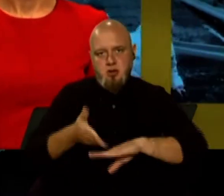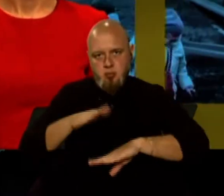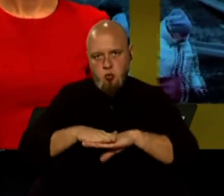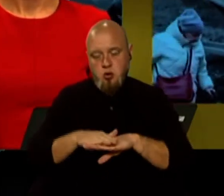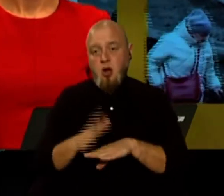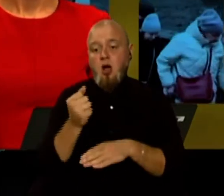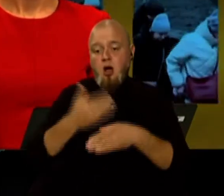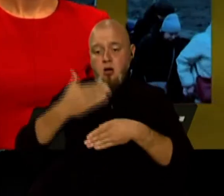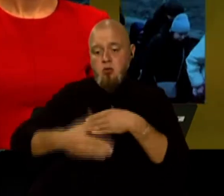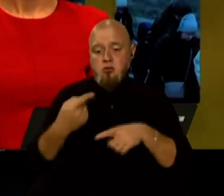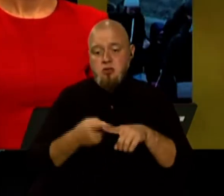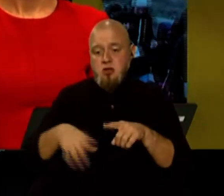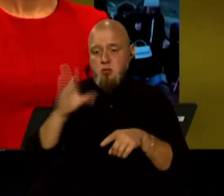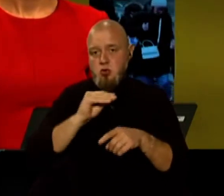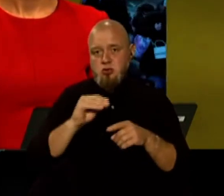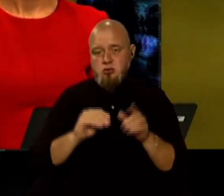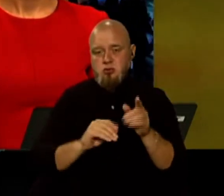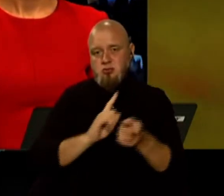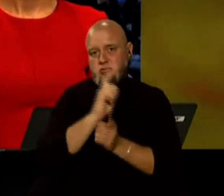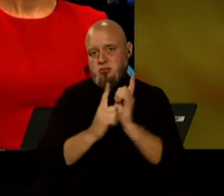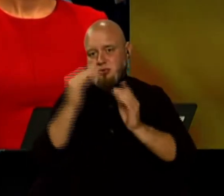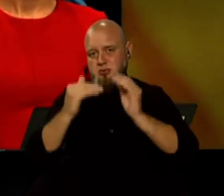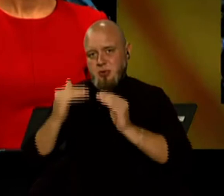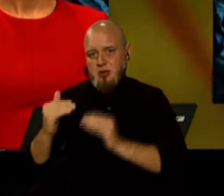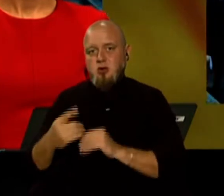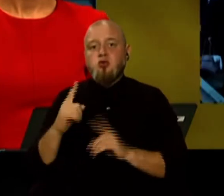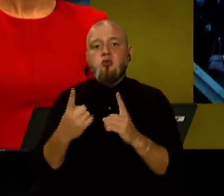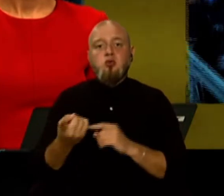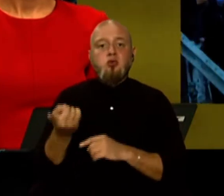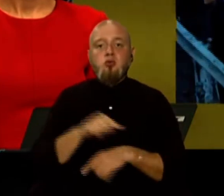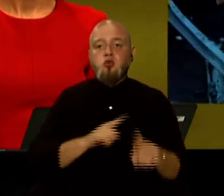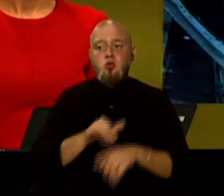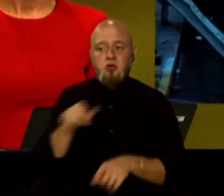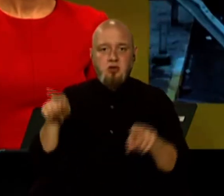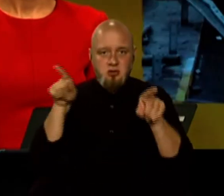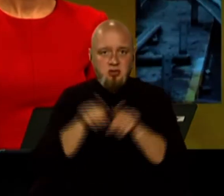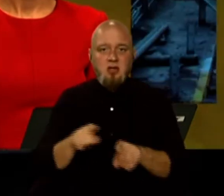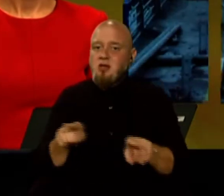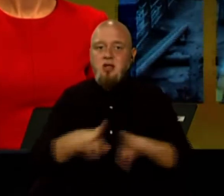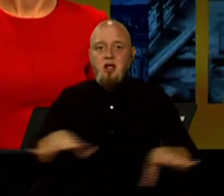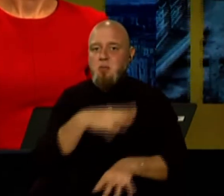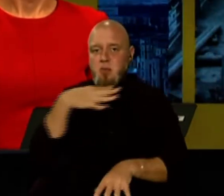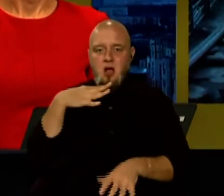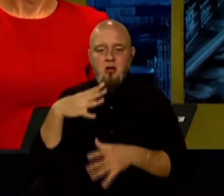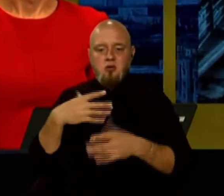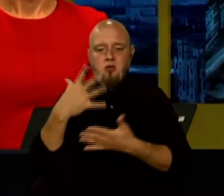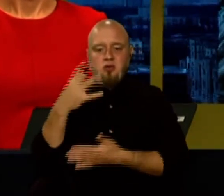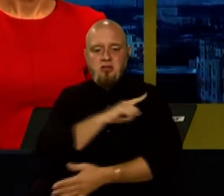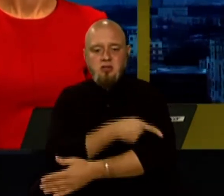а потім це може піти на спад. Чому? Тому що у них теж не так багато сил і засобів для того,